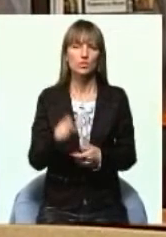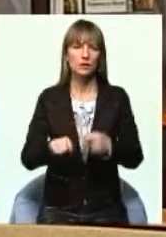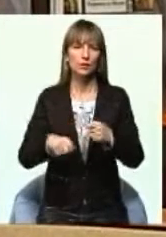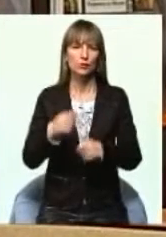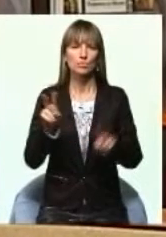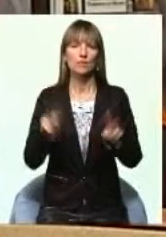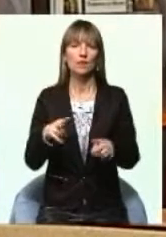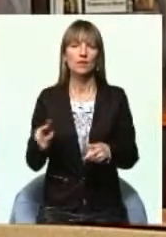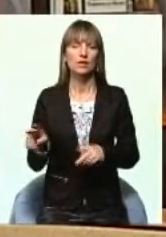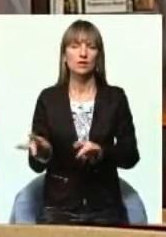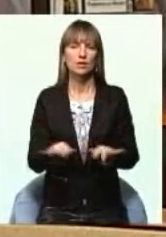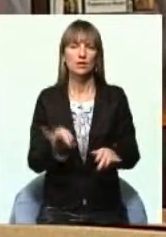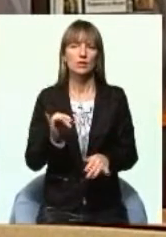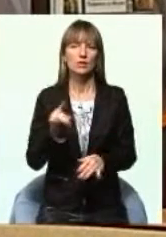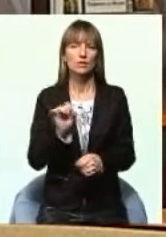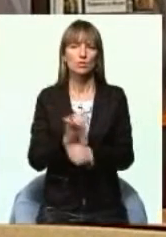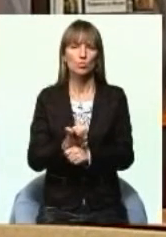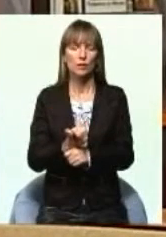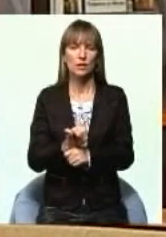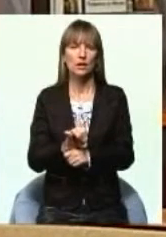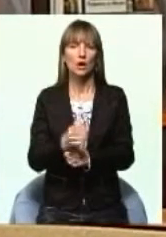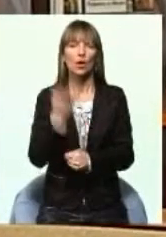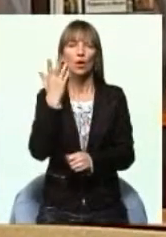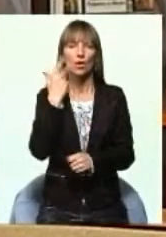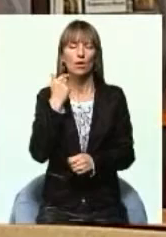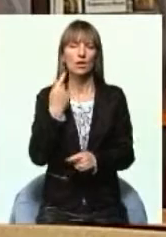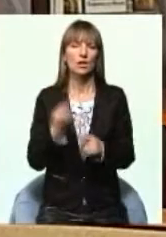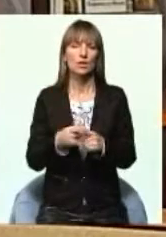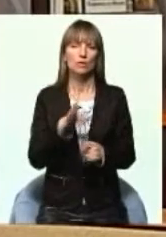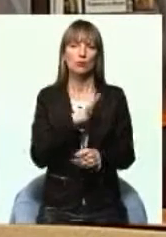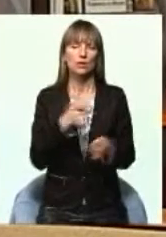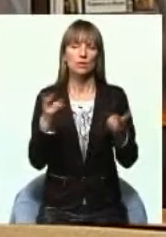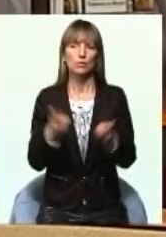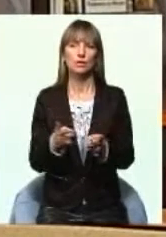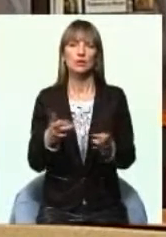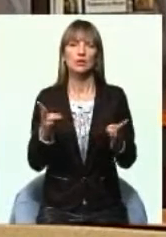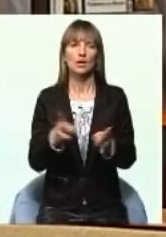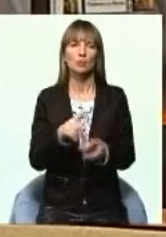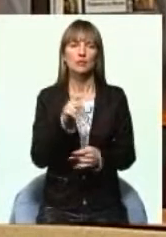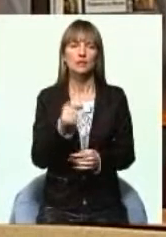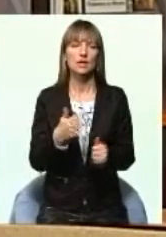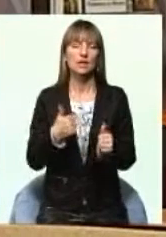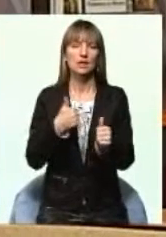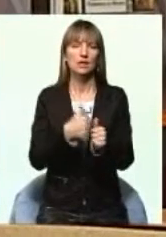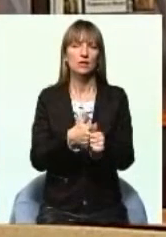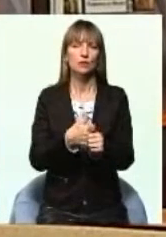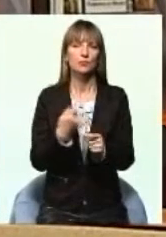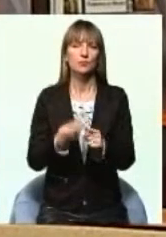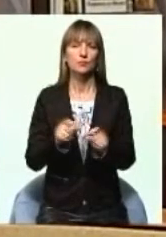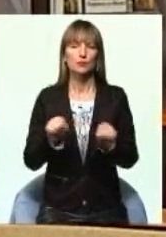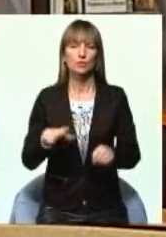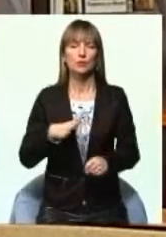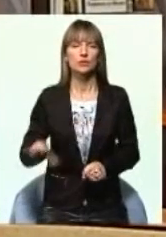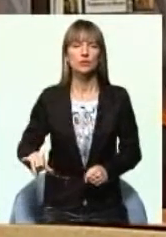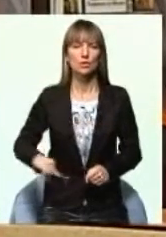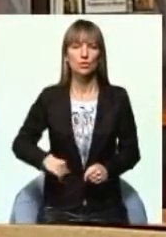порушила правила дорожнього руху і не зупинилася, коли це було потрібно, то треба за нею їхати, а це може бути злодії